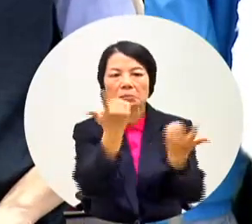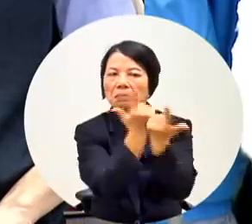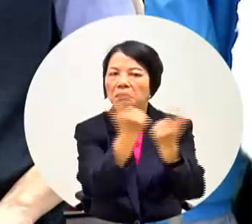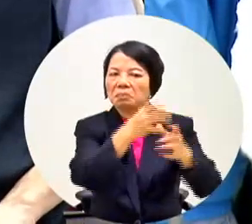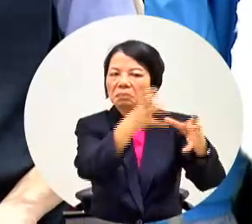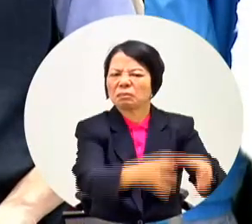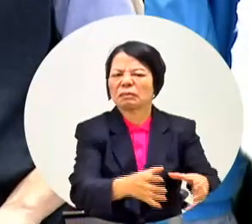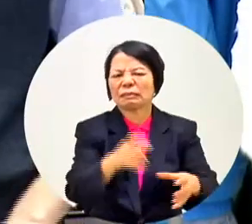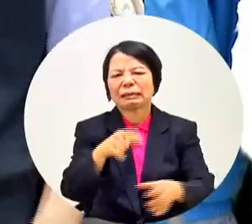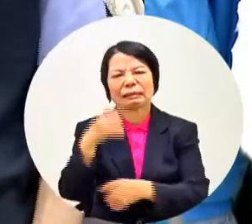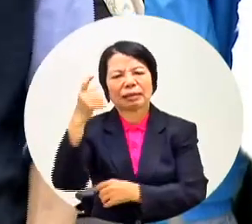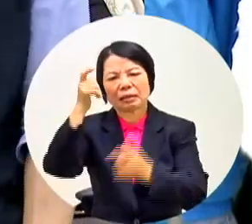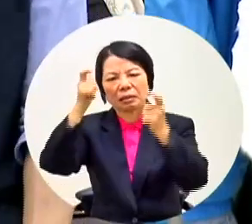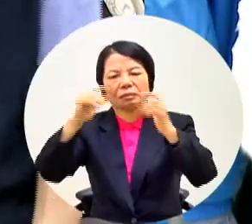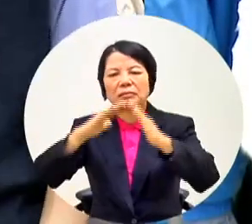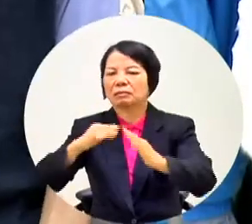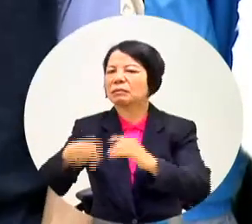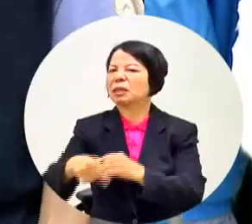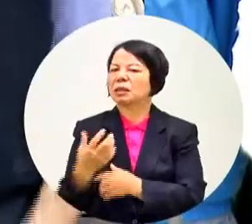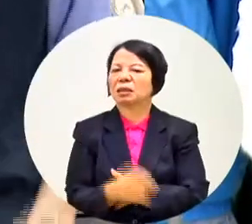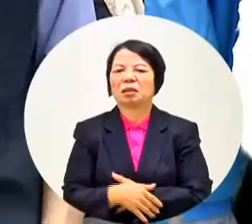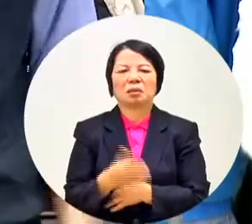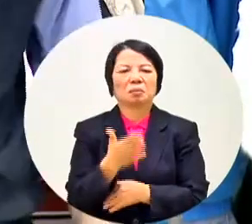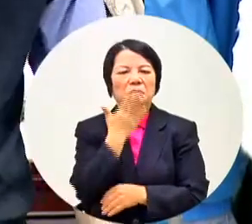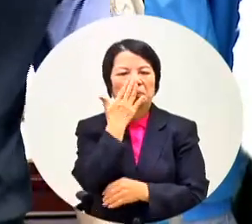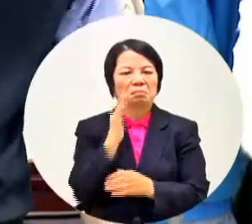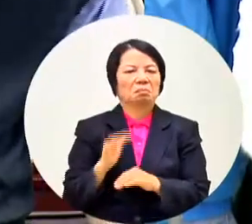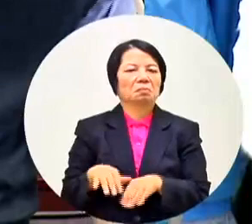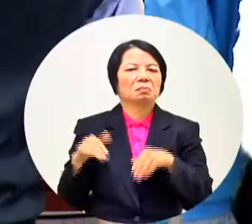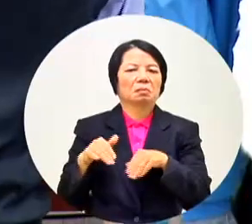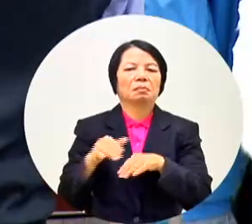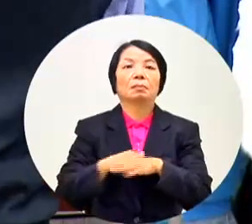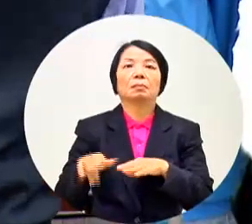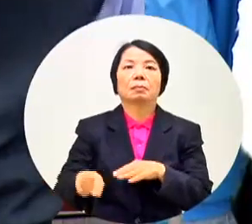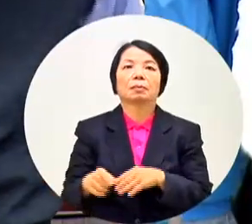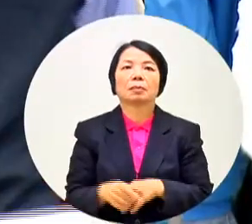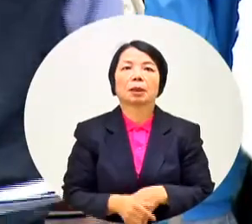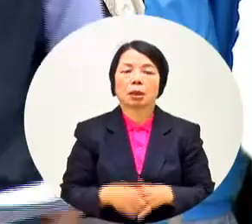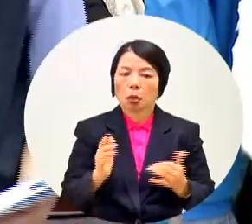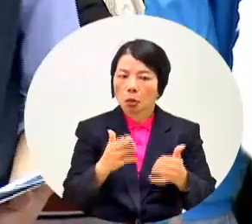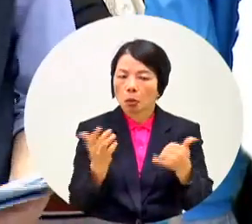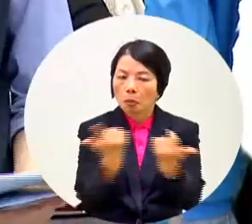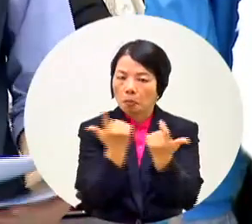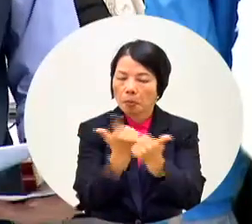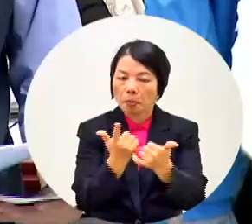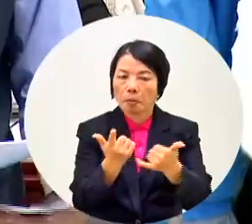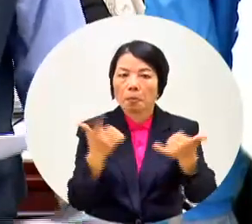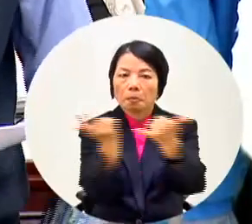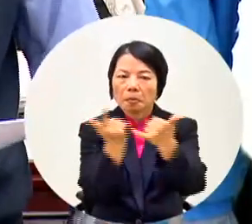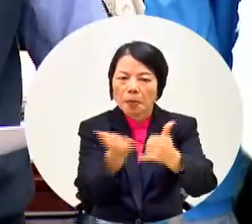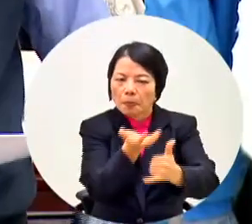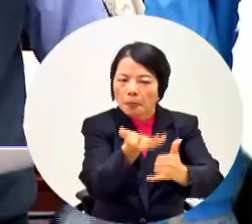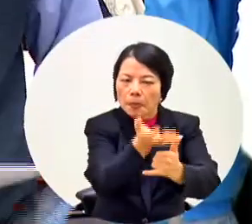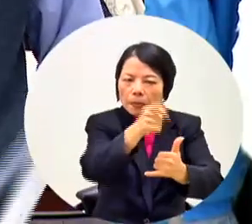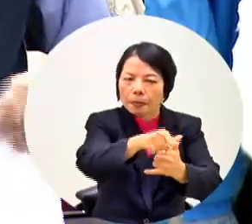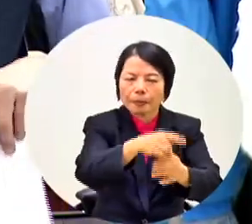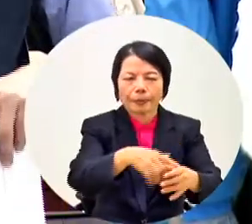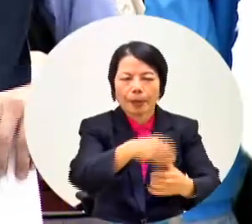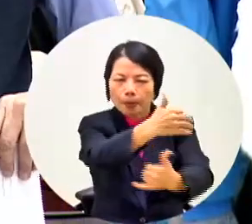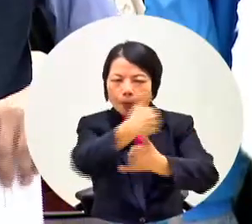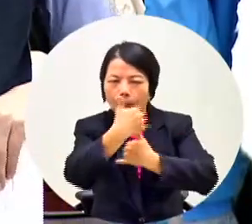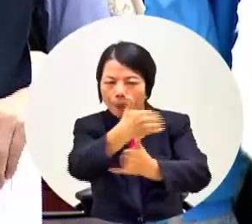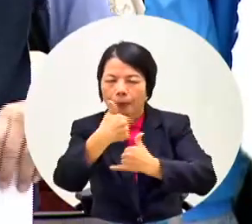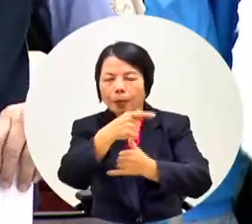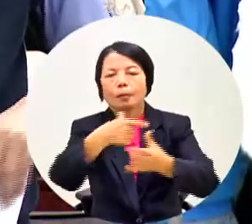子弟、外漂的子弟，我们一定要把我们的环境做好，这是也要跟陈丽娜议员来报告。必然